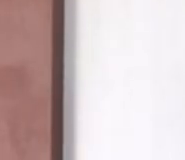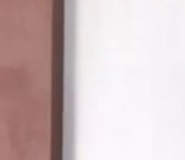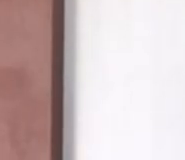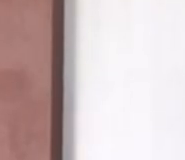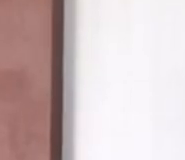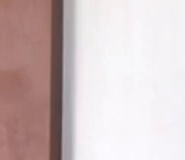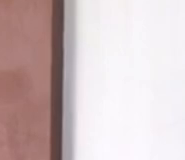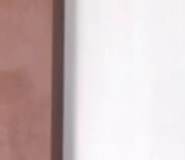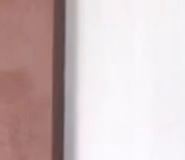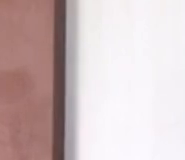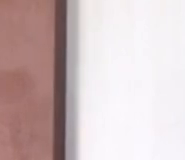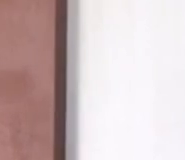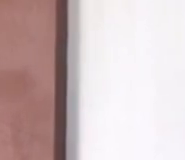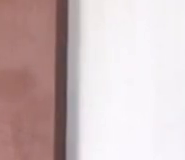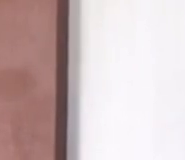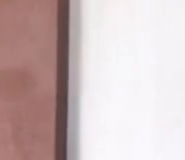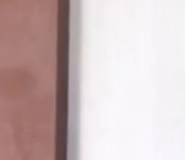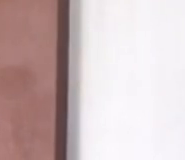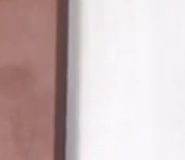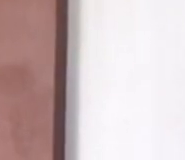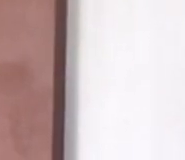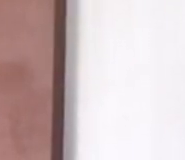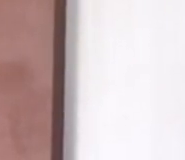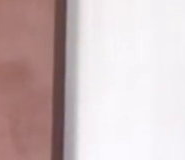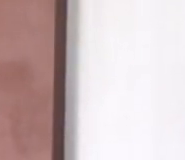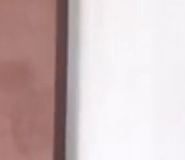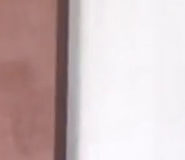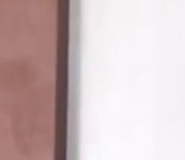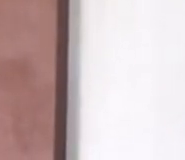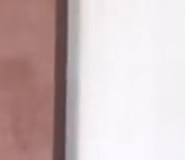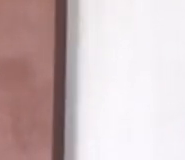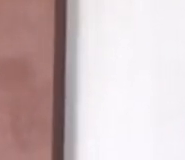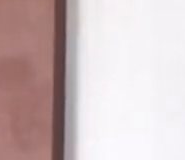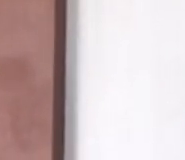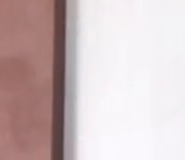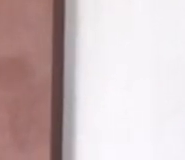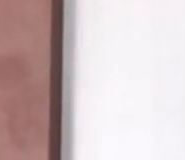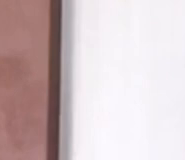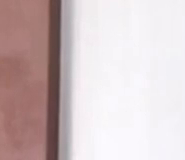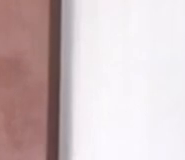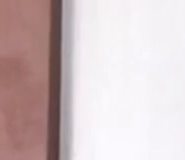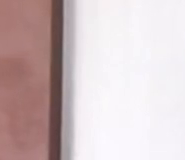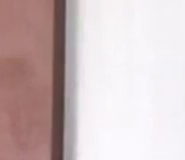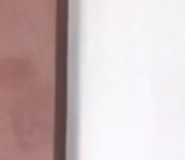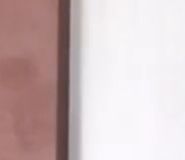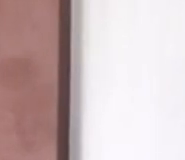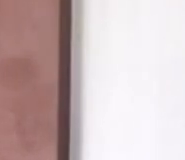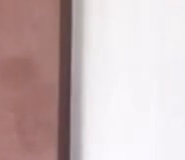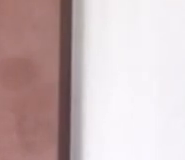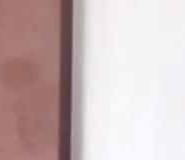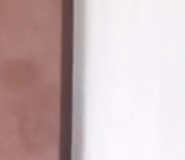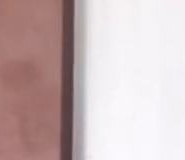Singa Instansi terbukti efisien membangun sistem informasi gabungan